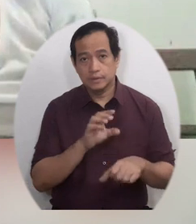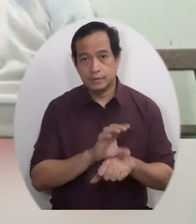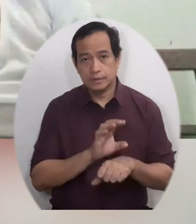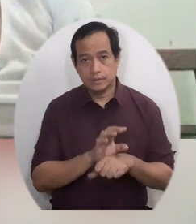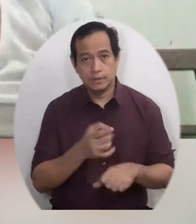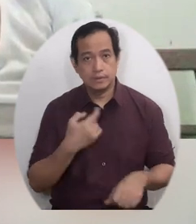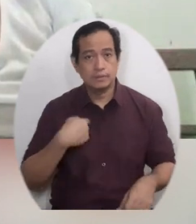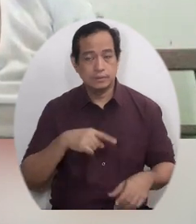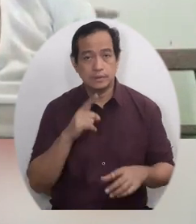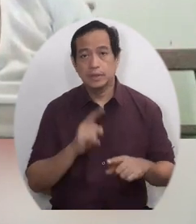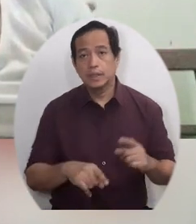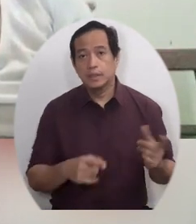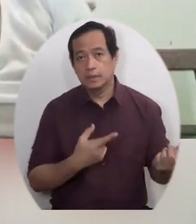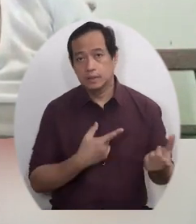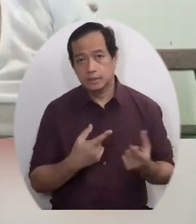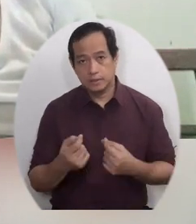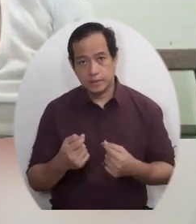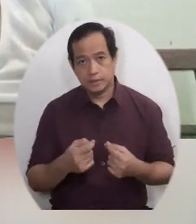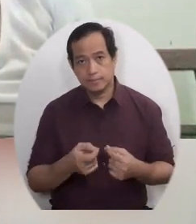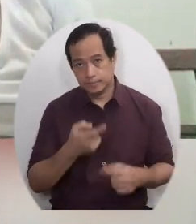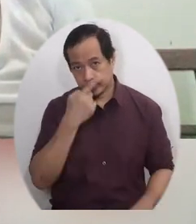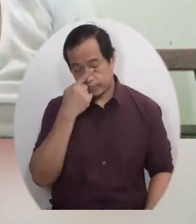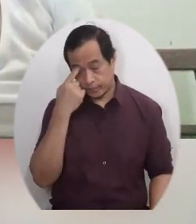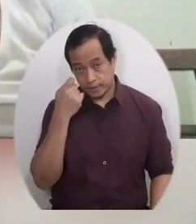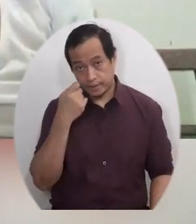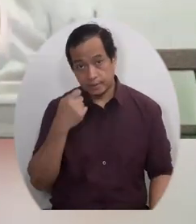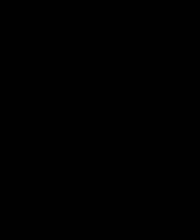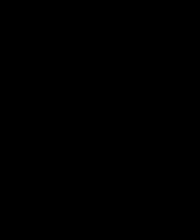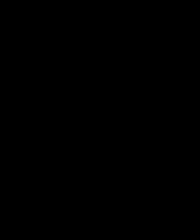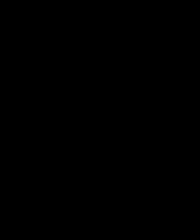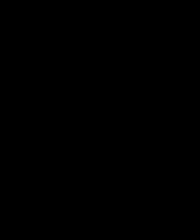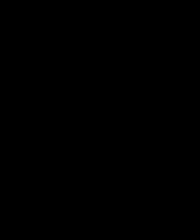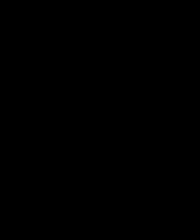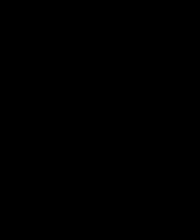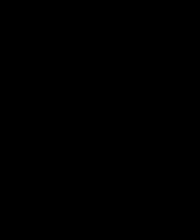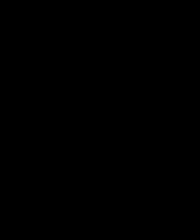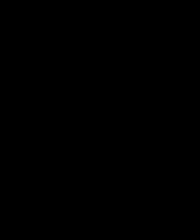hindi namin nagagawa kasi hindi na siya makalakad.